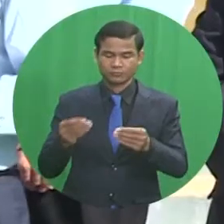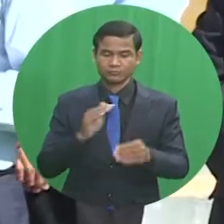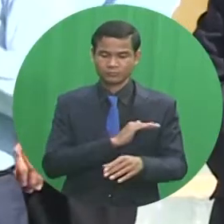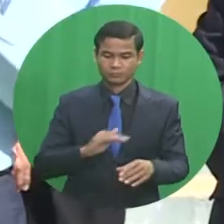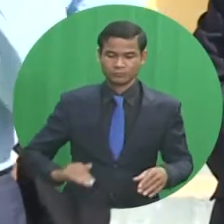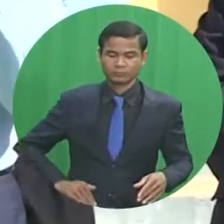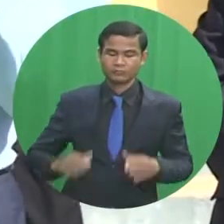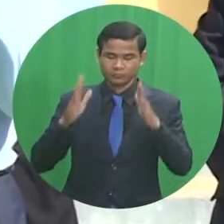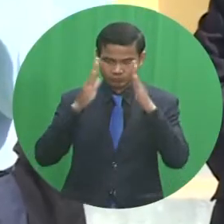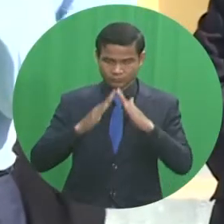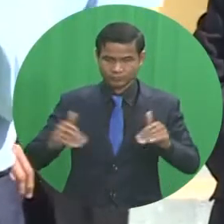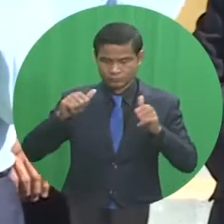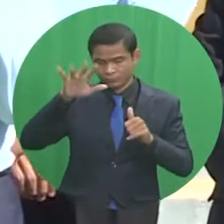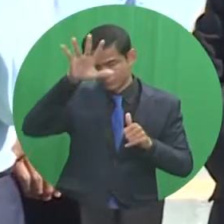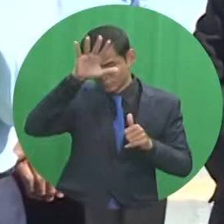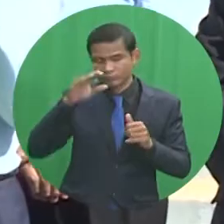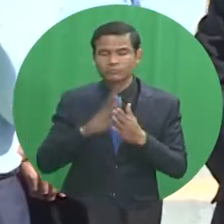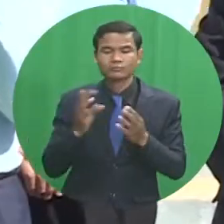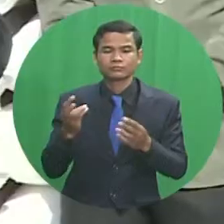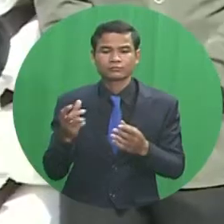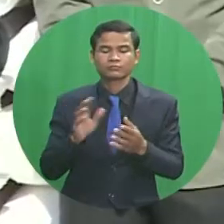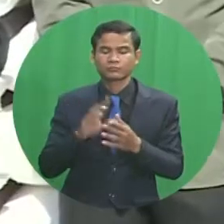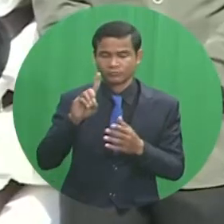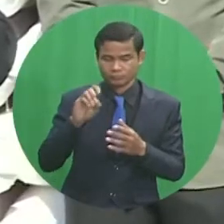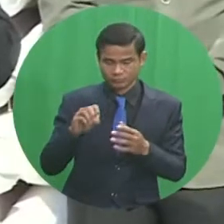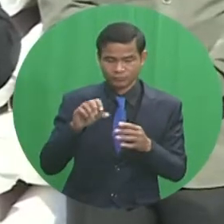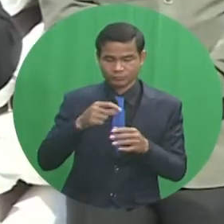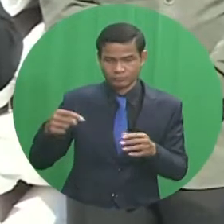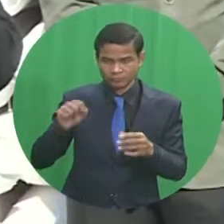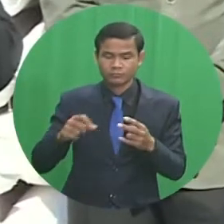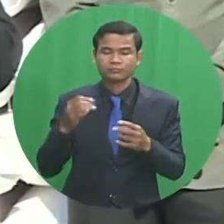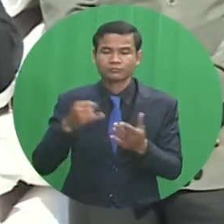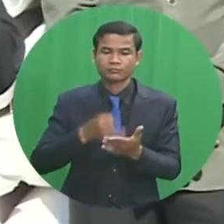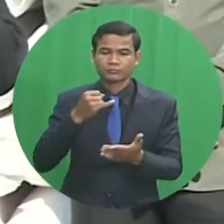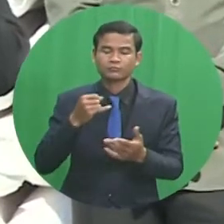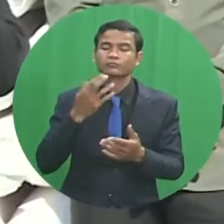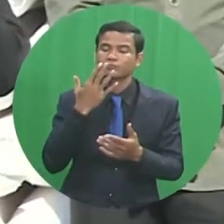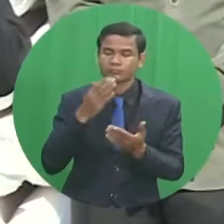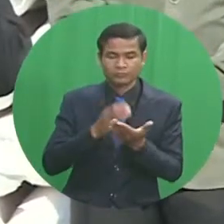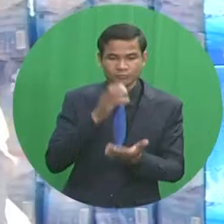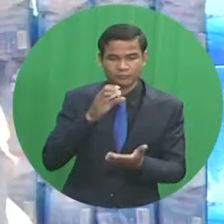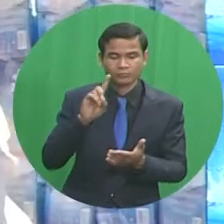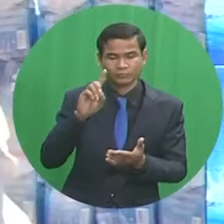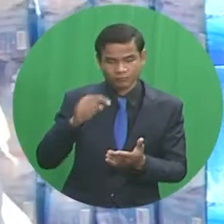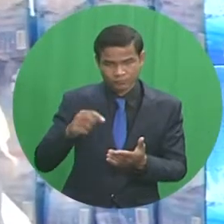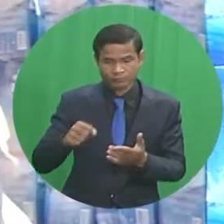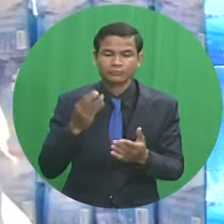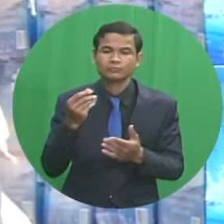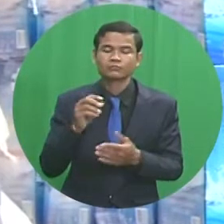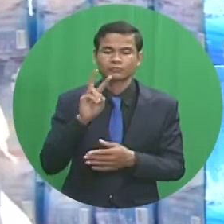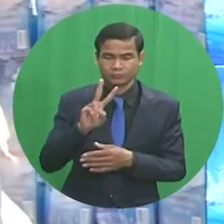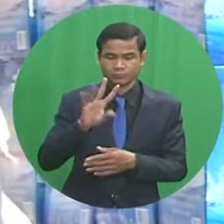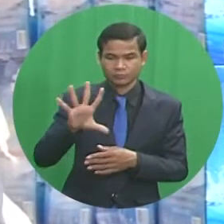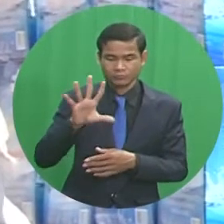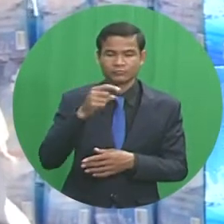អង្គរចំនួន10តោនមីជាតិចំនួន1000កេសទឹកបរិសុទ្ធចំនួន1000កេសថវិកាចំនួន25